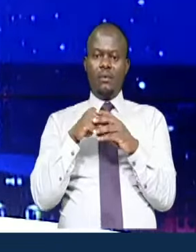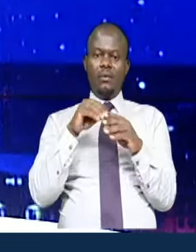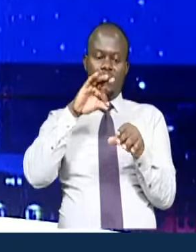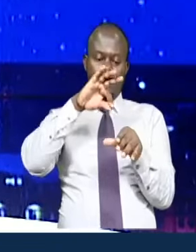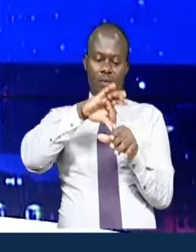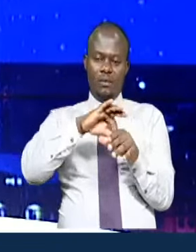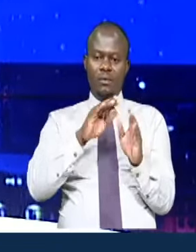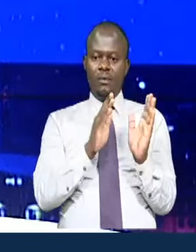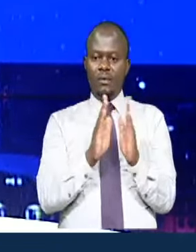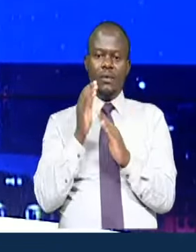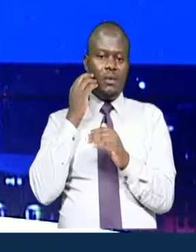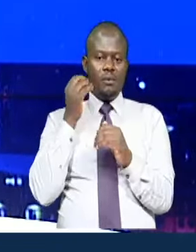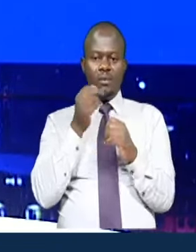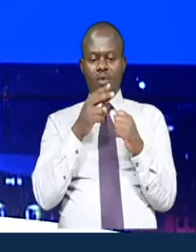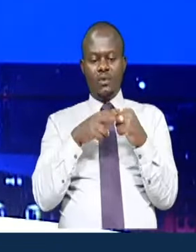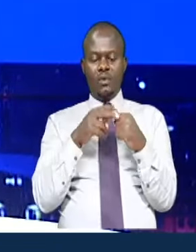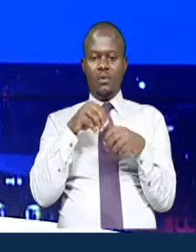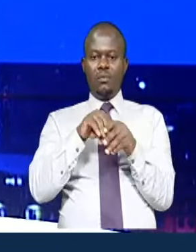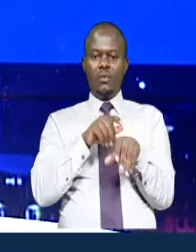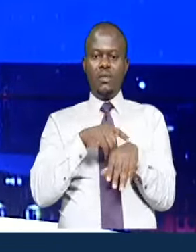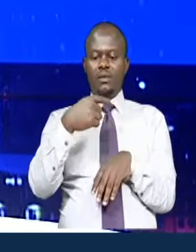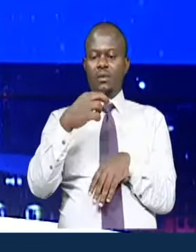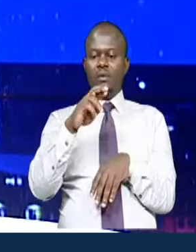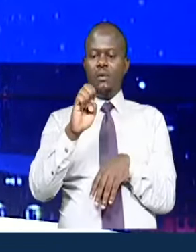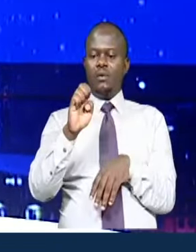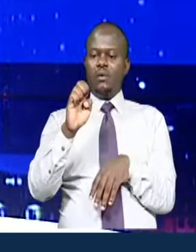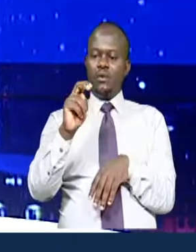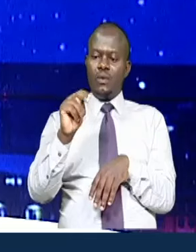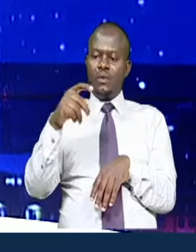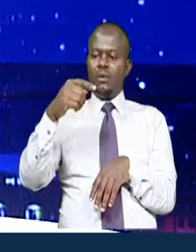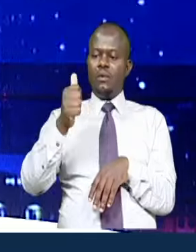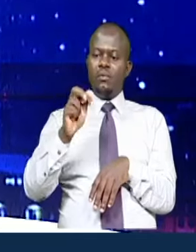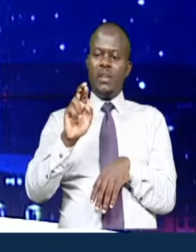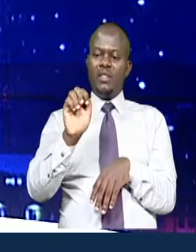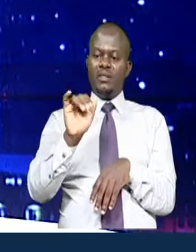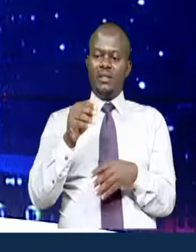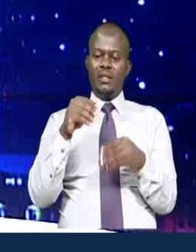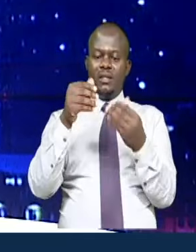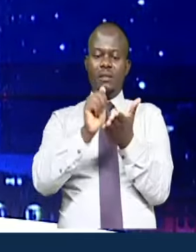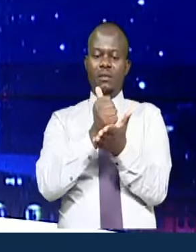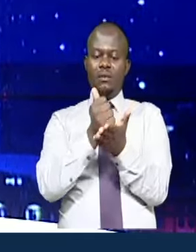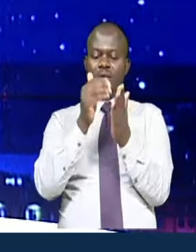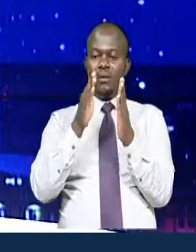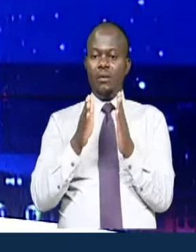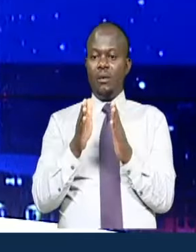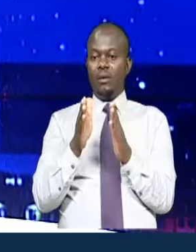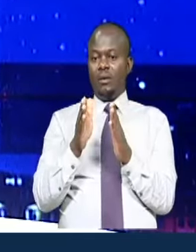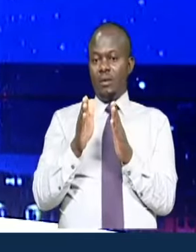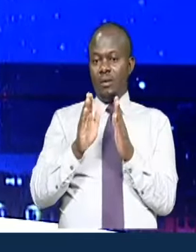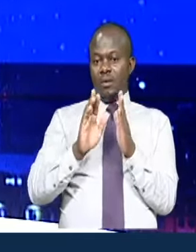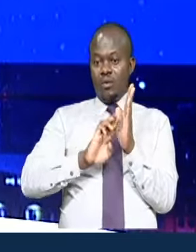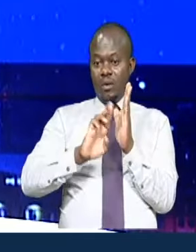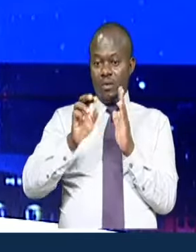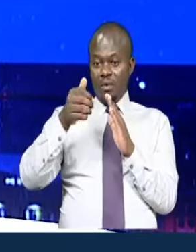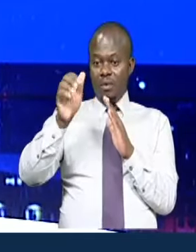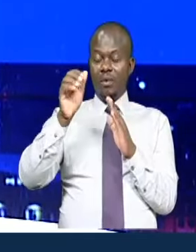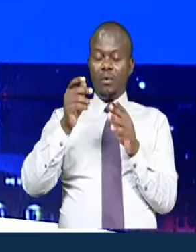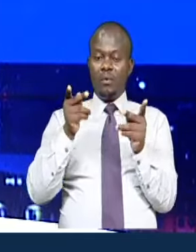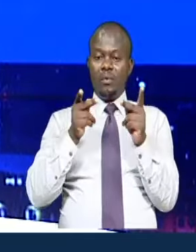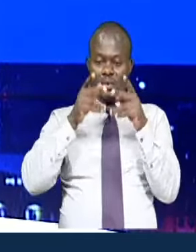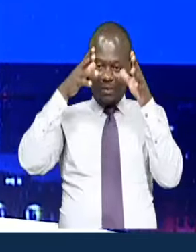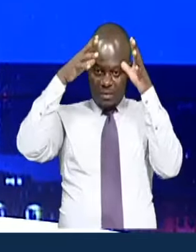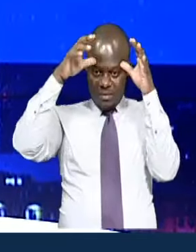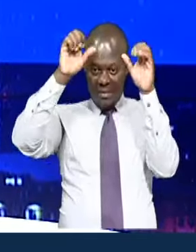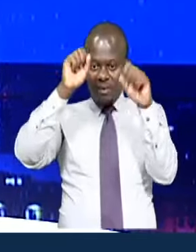matora ateganyijwe mu kwezi kwa karindwi, mu gihe Green Party yo yanatanze ibyangombwa by'umukandida wabo ku mwanya w'umukuru w'igihugu,